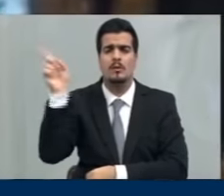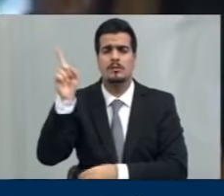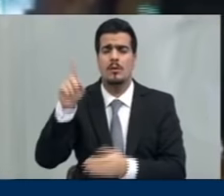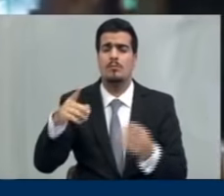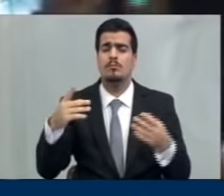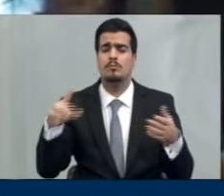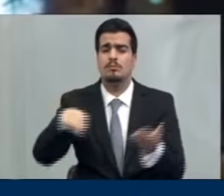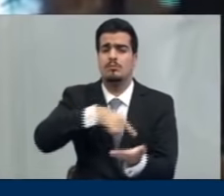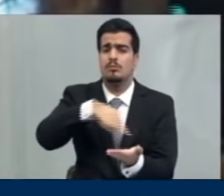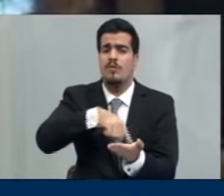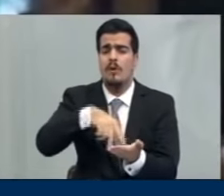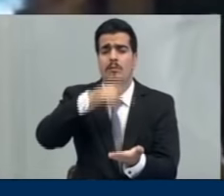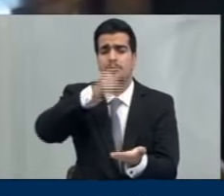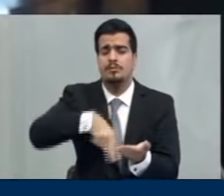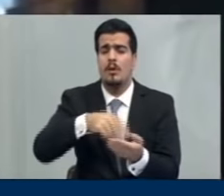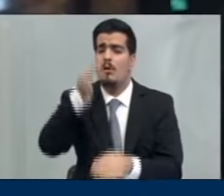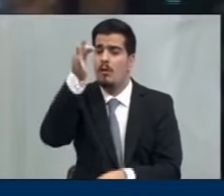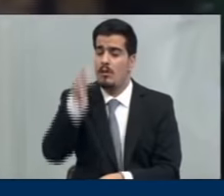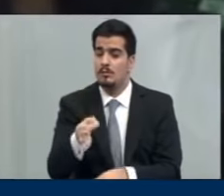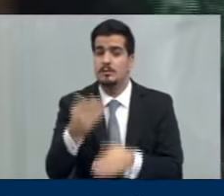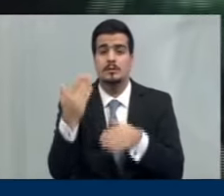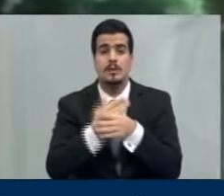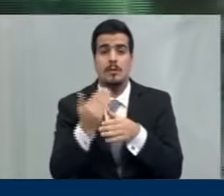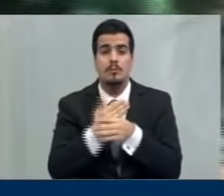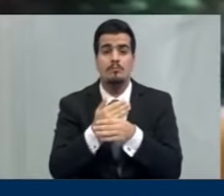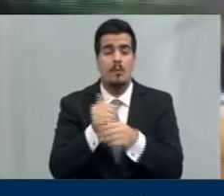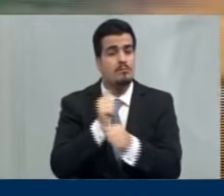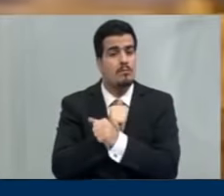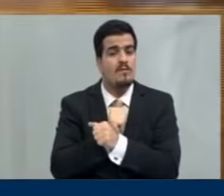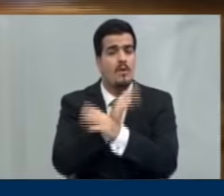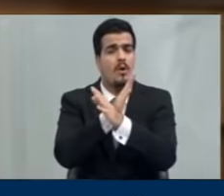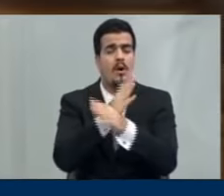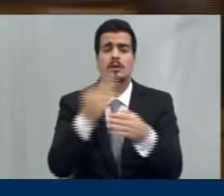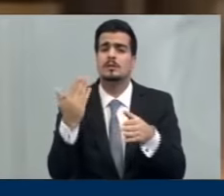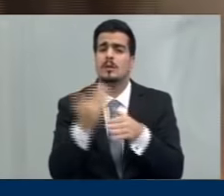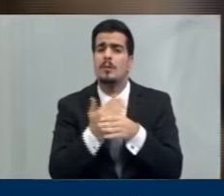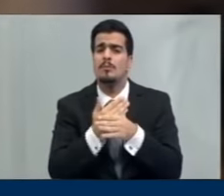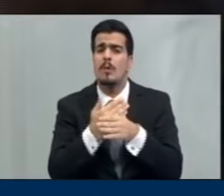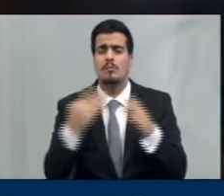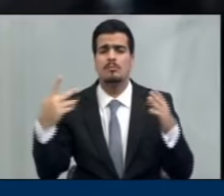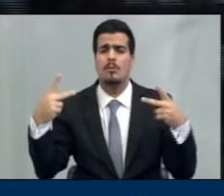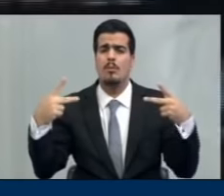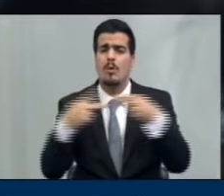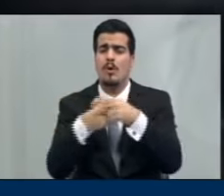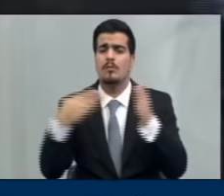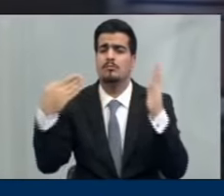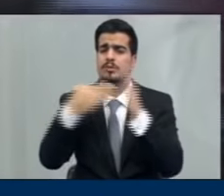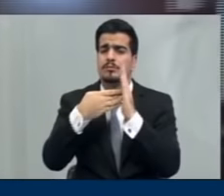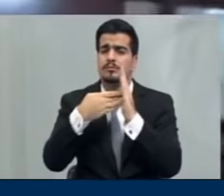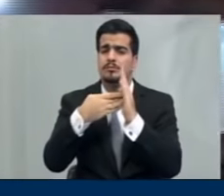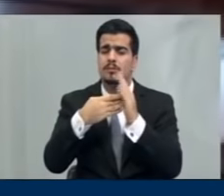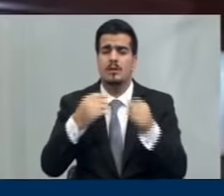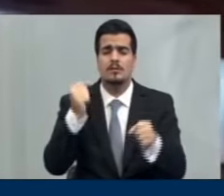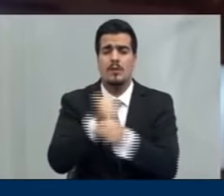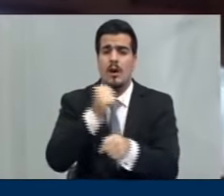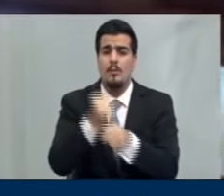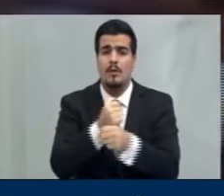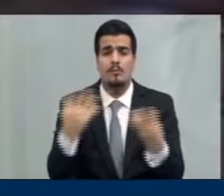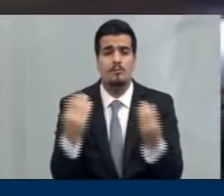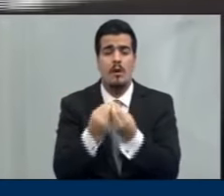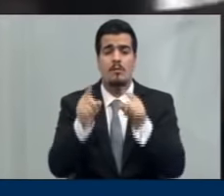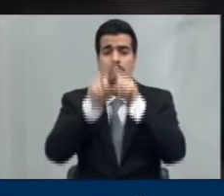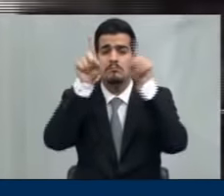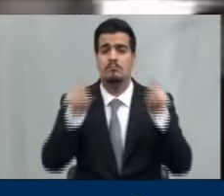مجازة، وأن القوات المختصة ستكون مطلقة اليد لإيقاف مثل تلك التظاهرات والتعامل معها في إطار